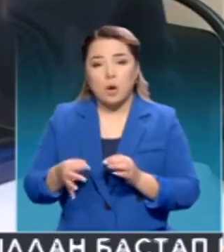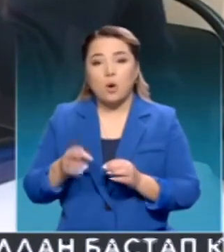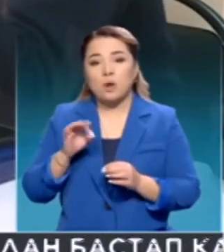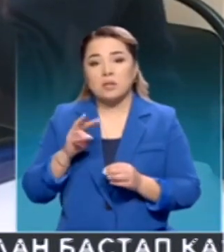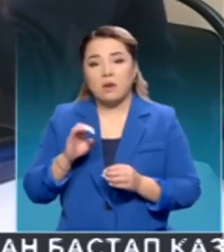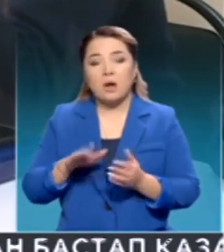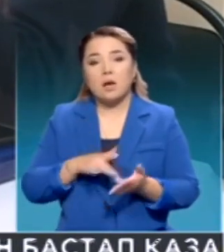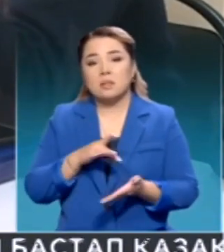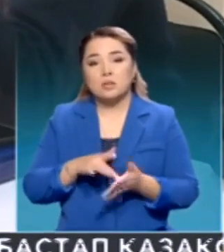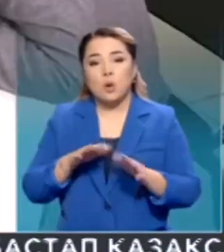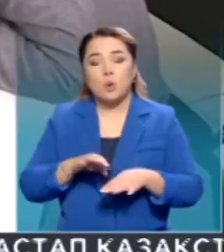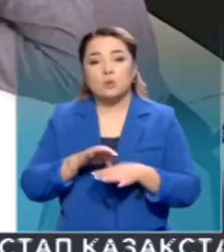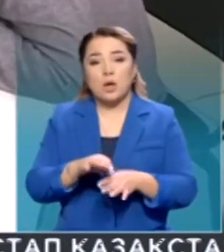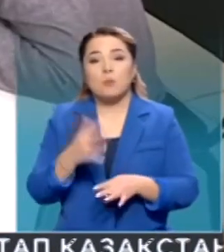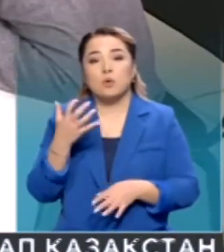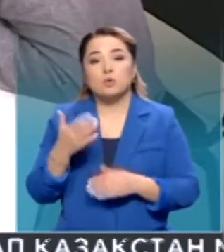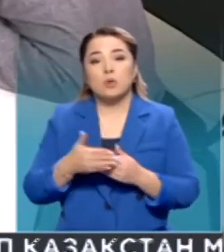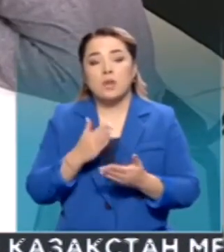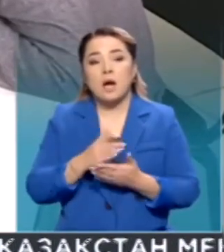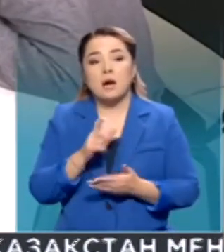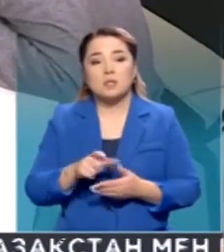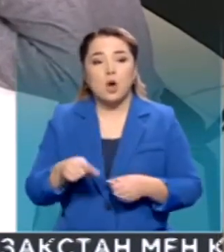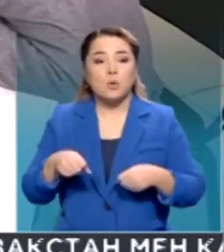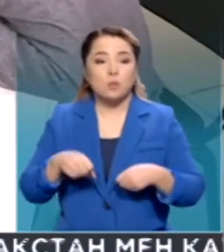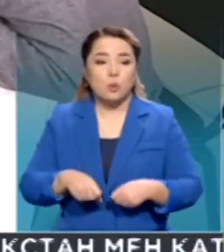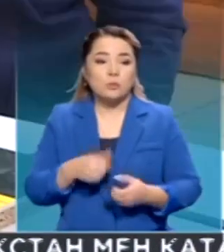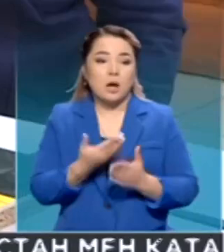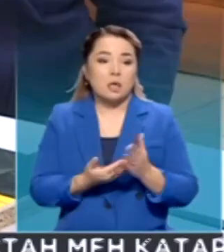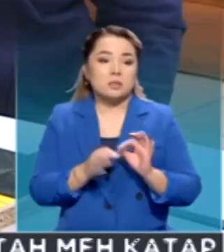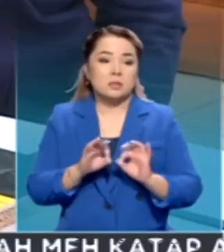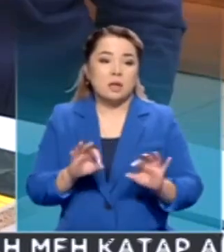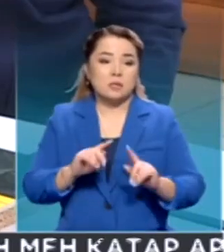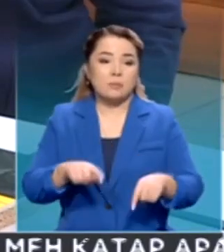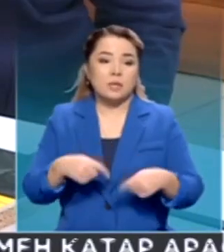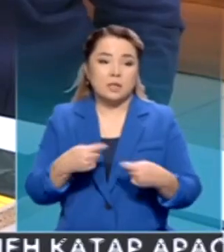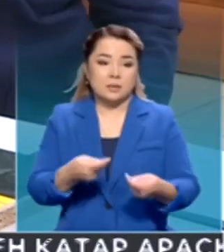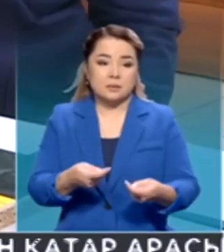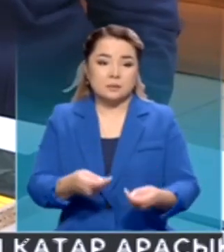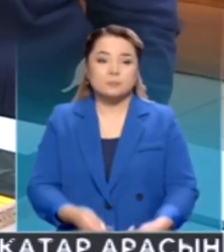Қонаев қаласында өтіп, 500-ге жуық азаматқа құқықтық консультация берілген.